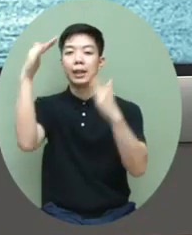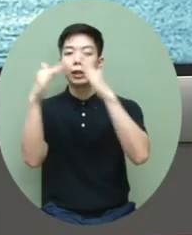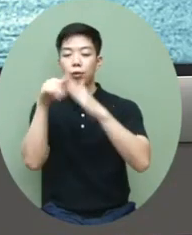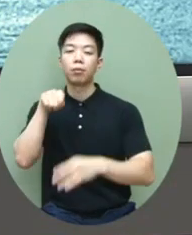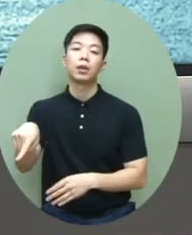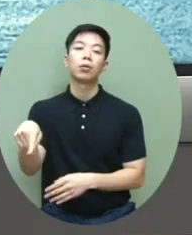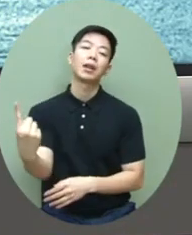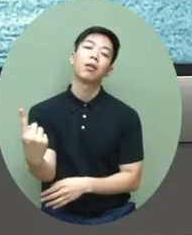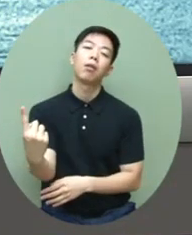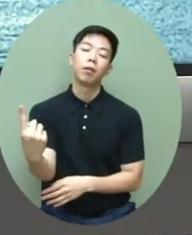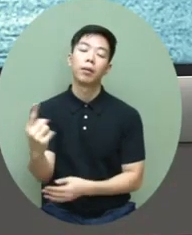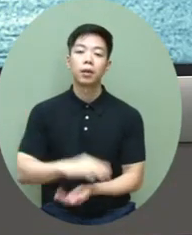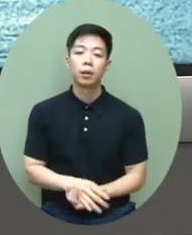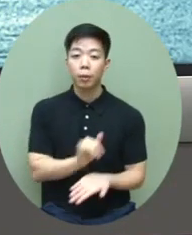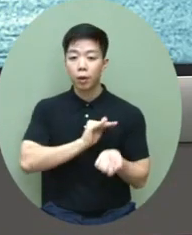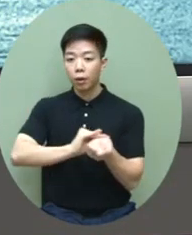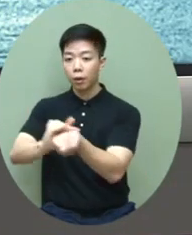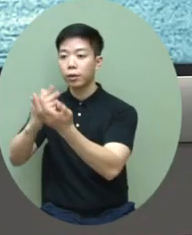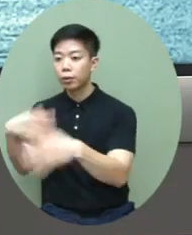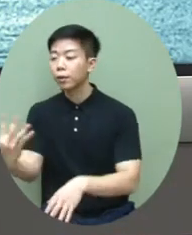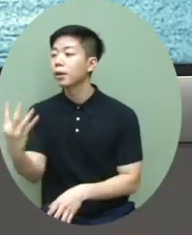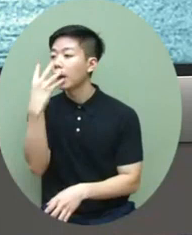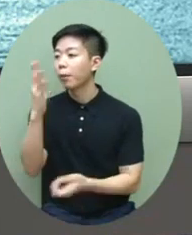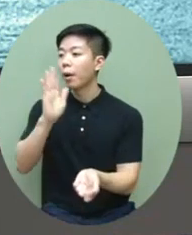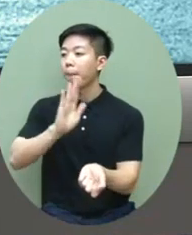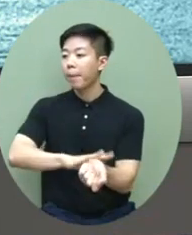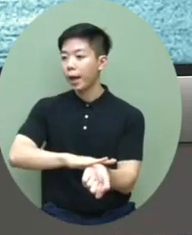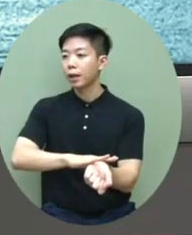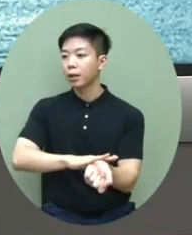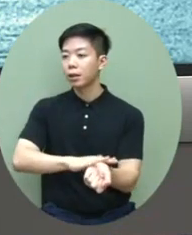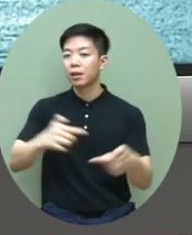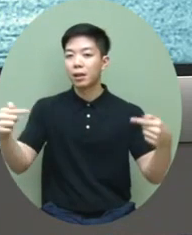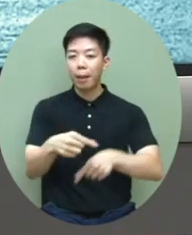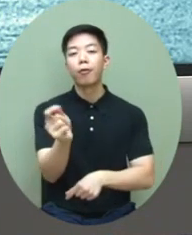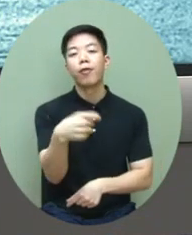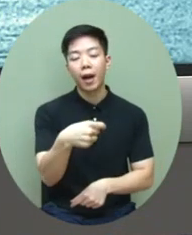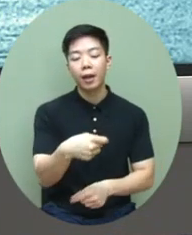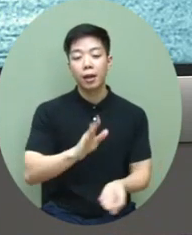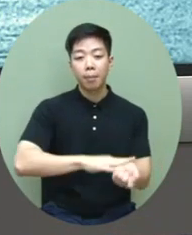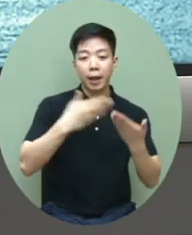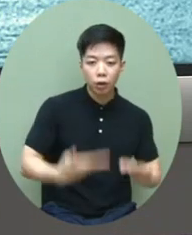係可以即係得到快啲嘅治療咯，從減低佢變重症或者死亡嘅風險。